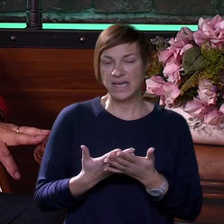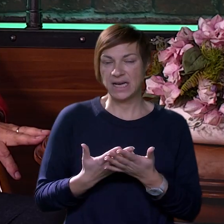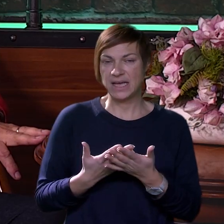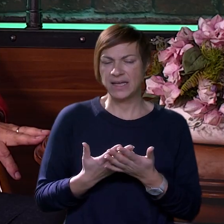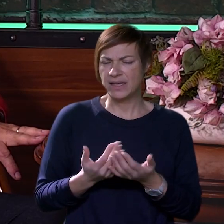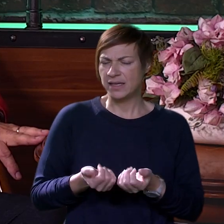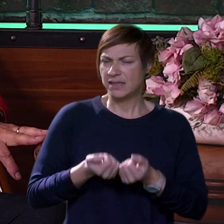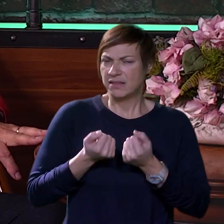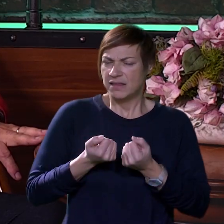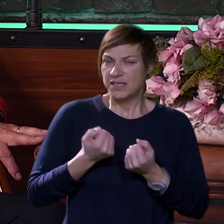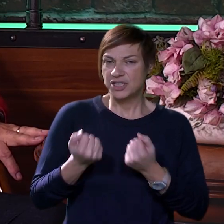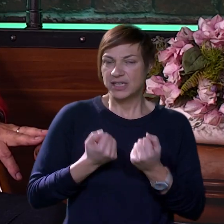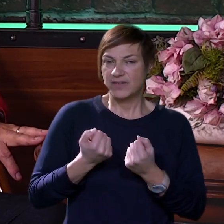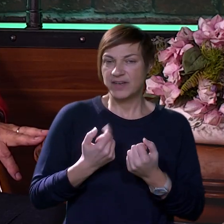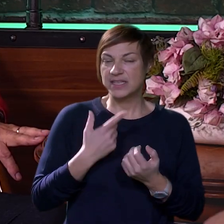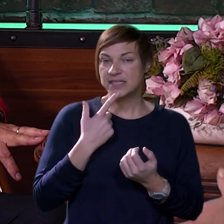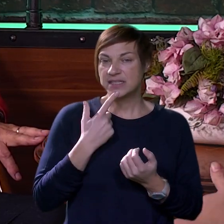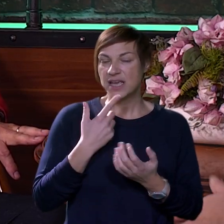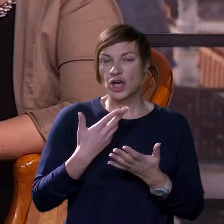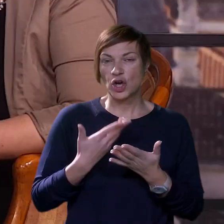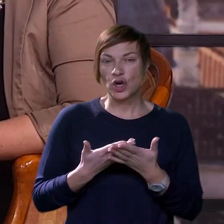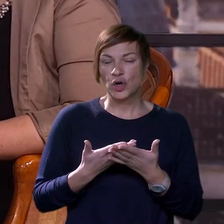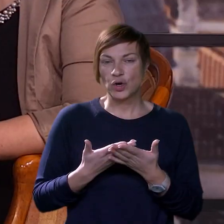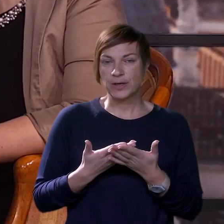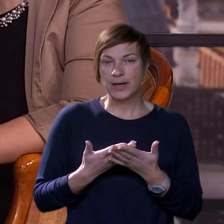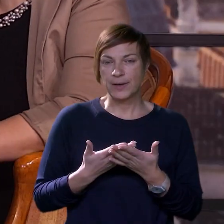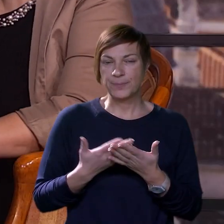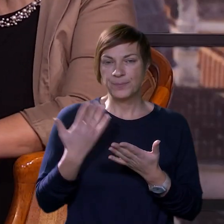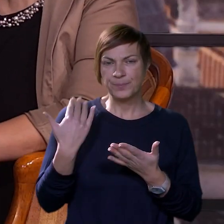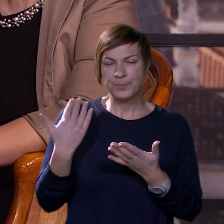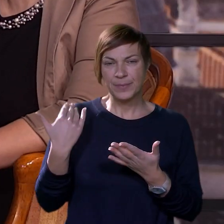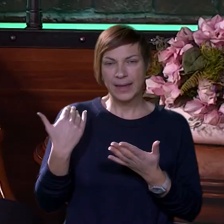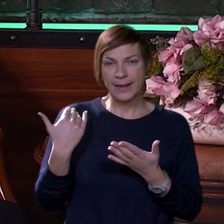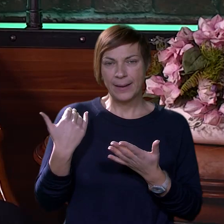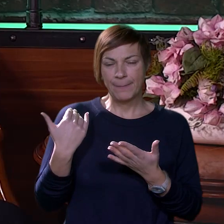neke intervencije od životne. Pa